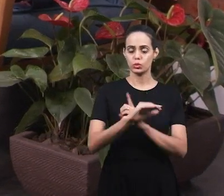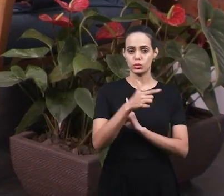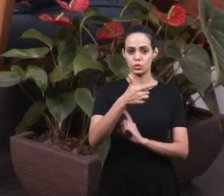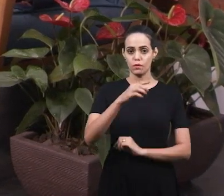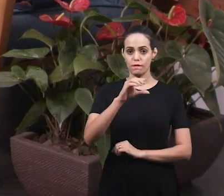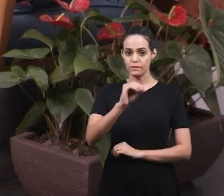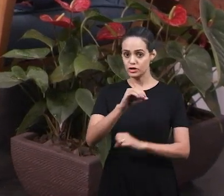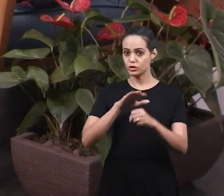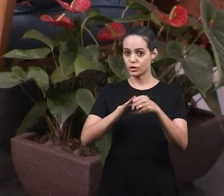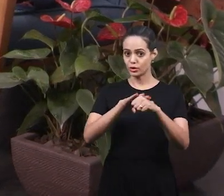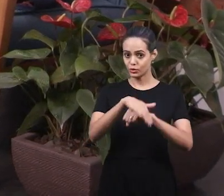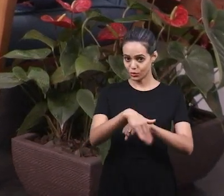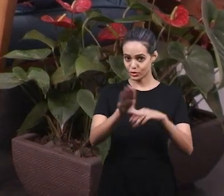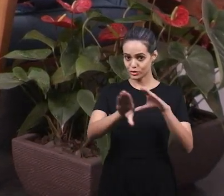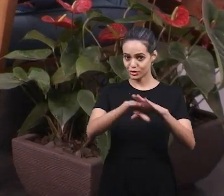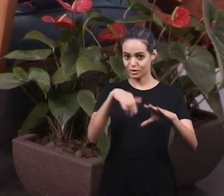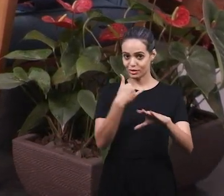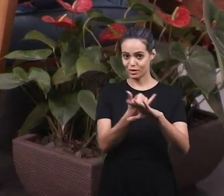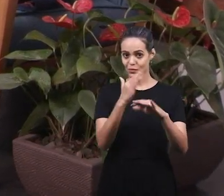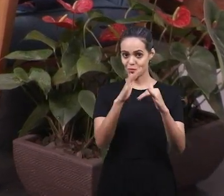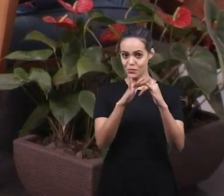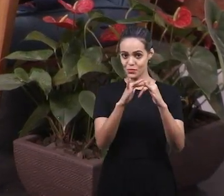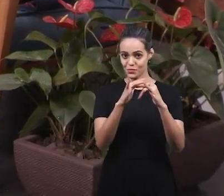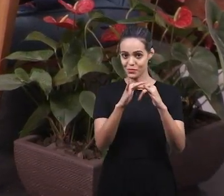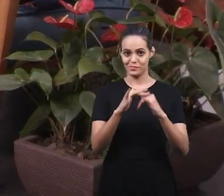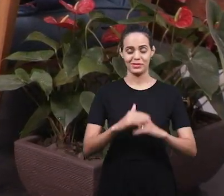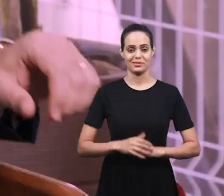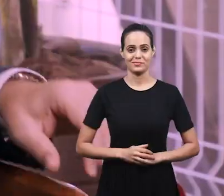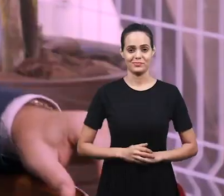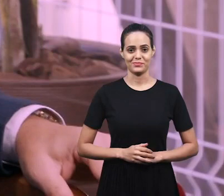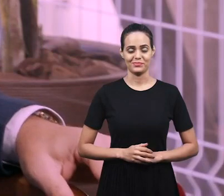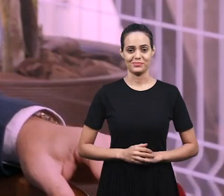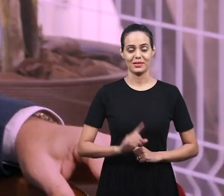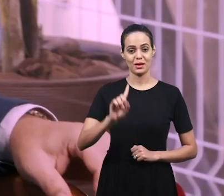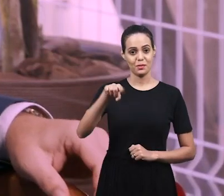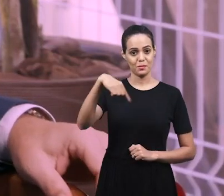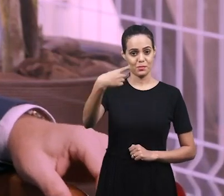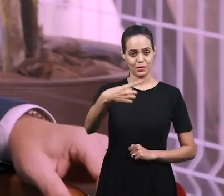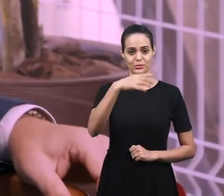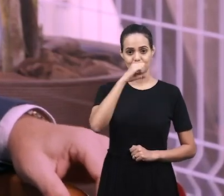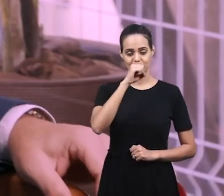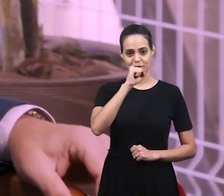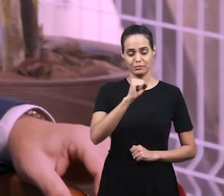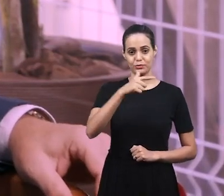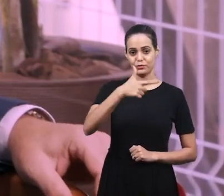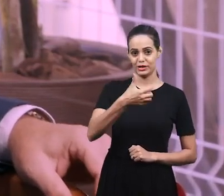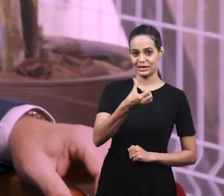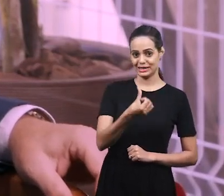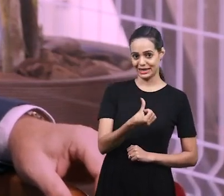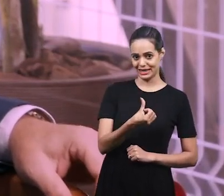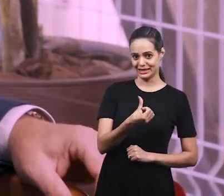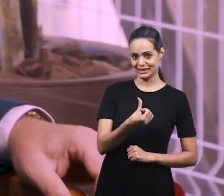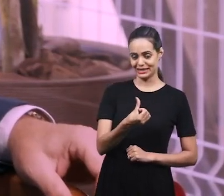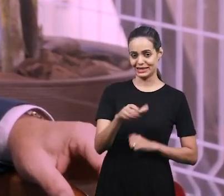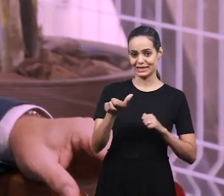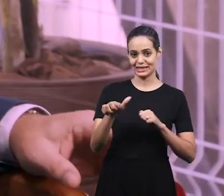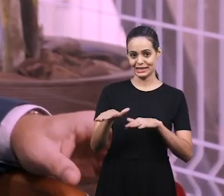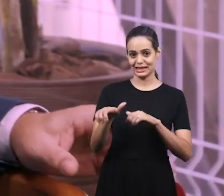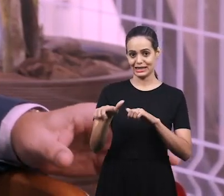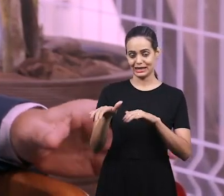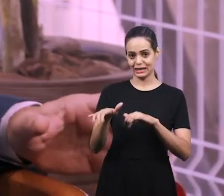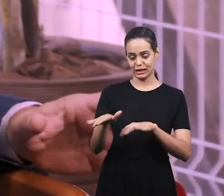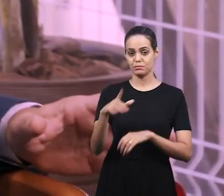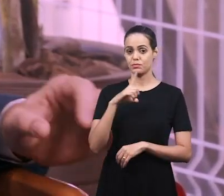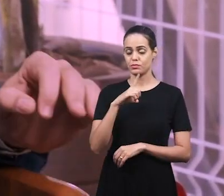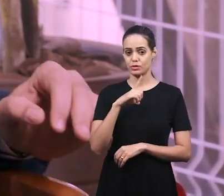cultes inédits tous les jours à 20h à travers notre canal YouTube. Et dans samedi prochain, le 26